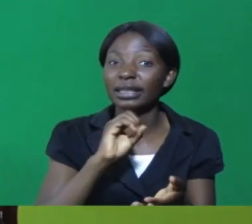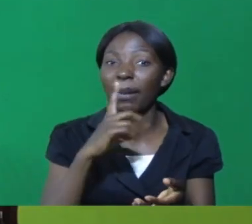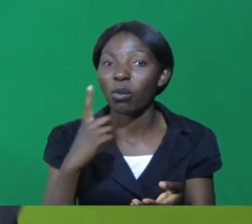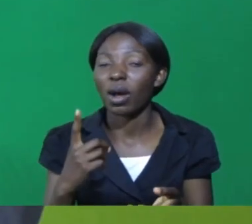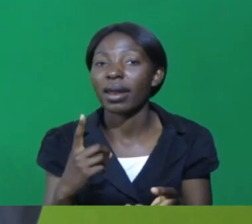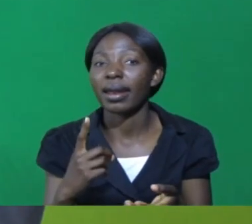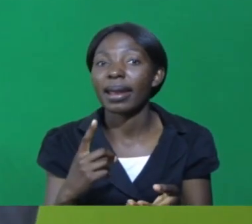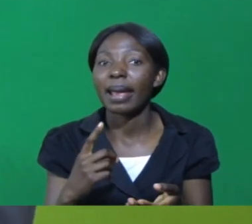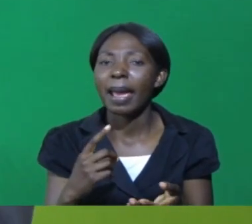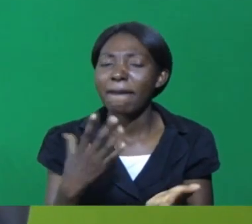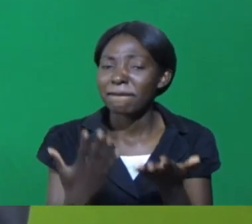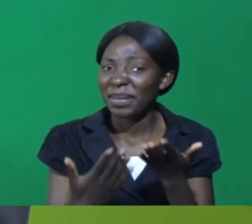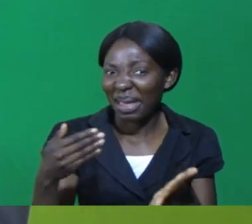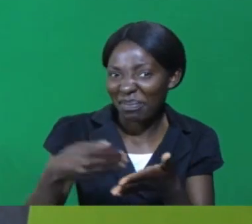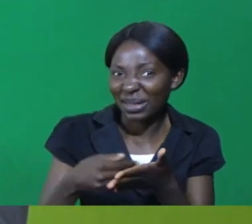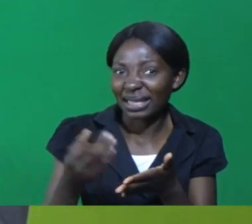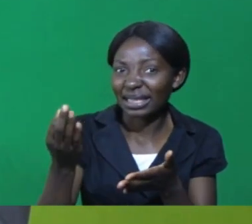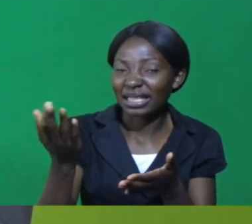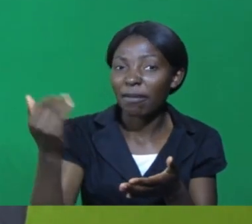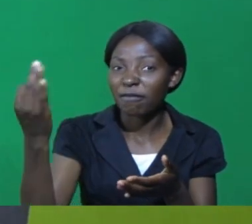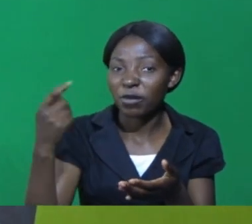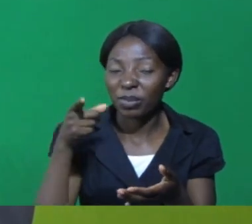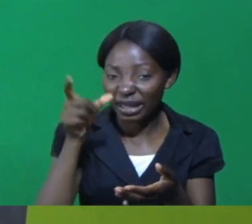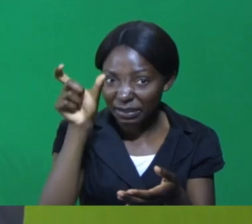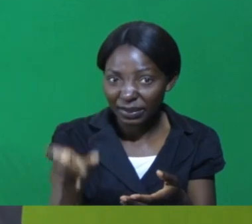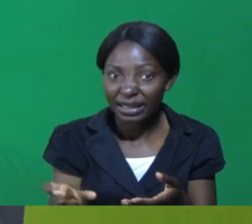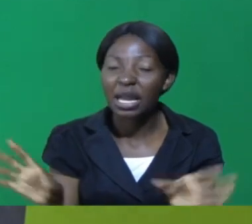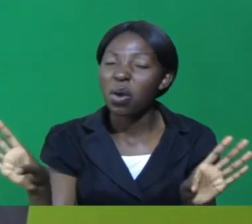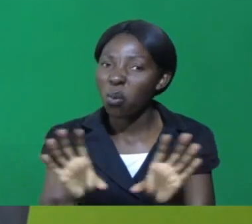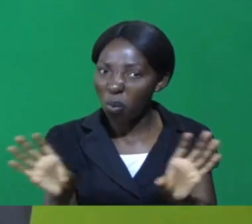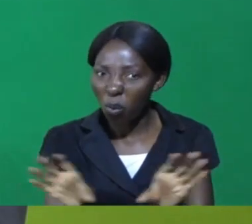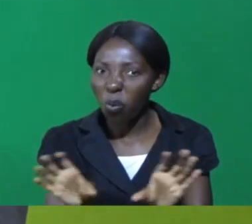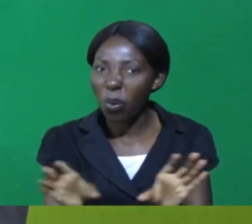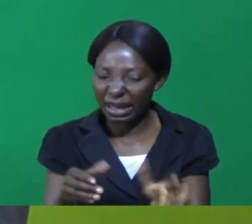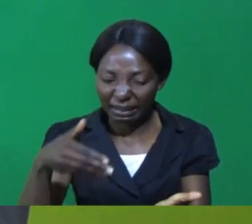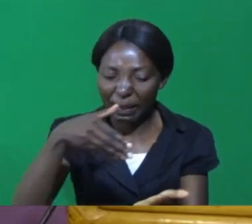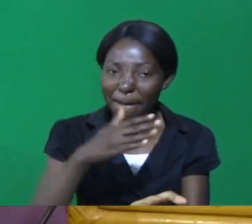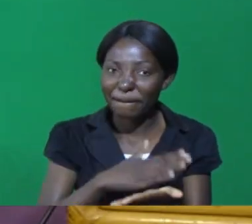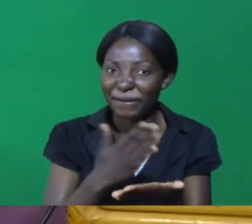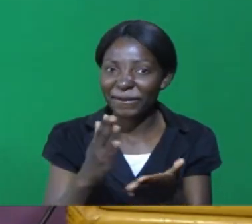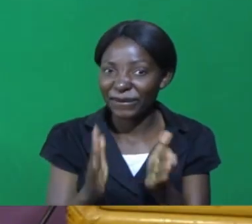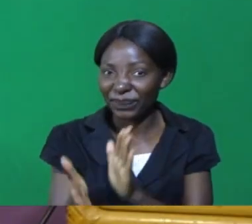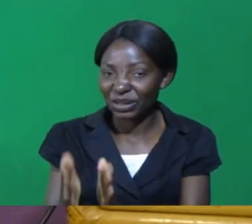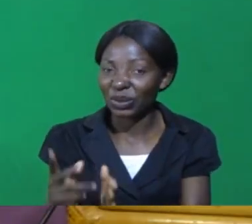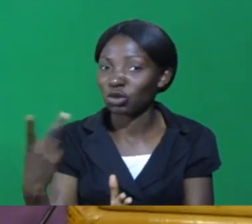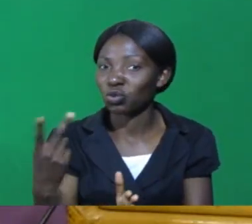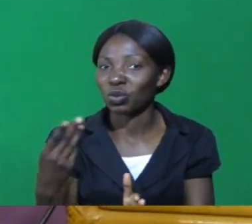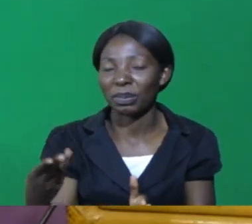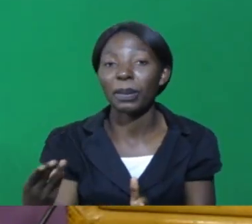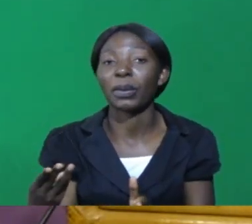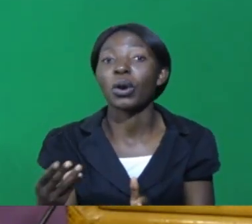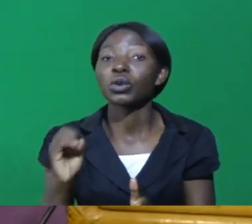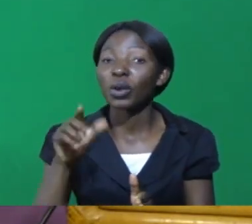sokunonzi ndokunobva meseji dzake. Saka anoshanda semunyai werimwe simba. Handitika. Saka tiri kuona kuti